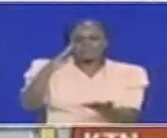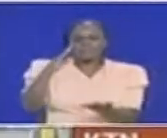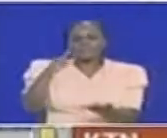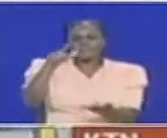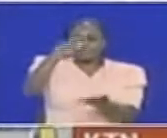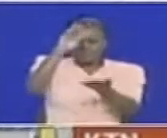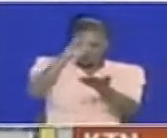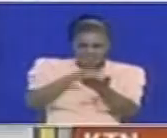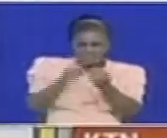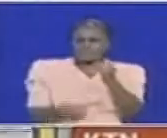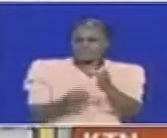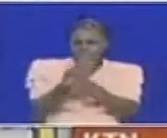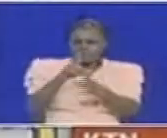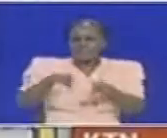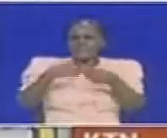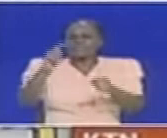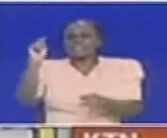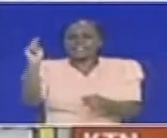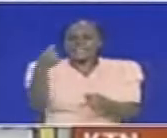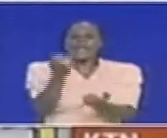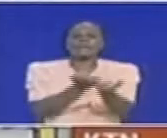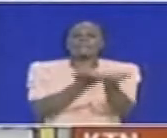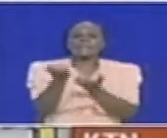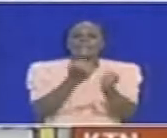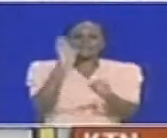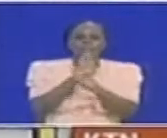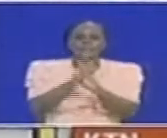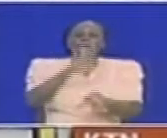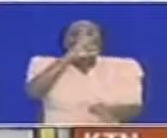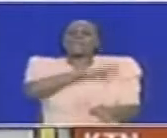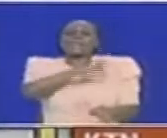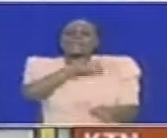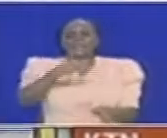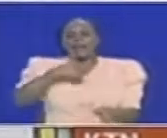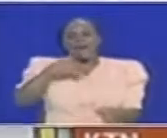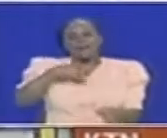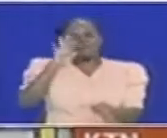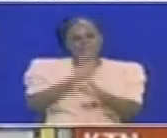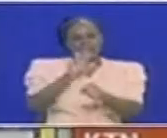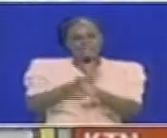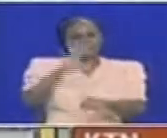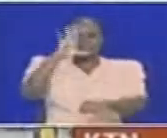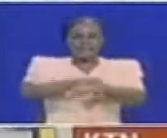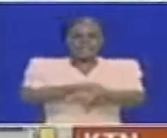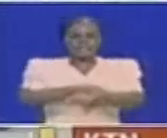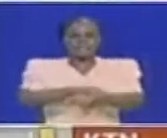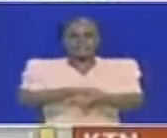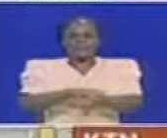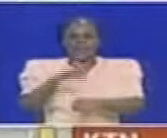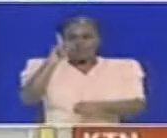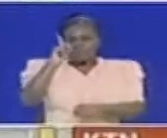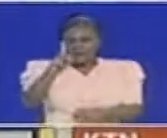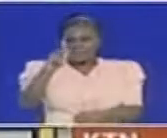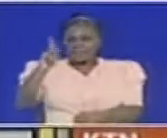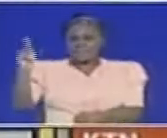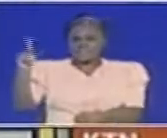Uvumbuzi ambao si haba umewapatia baadhi ya Wakenya biashara. Iko na faida sana. Tunapata kilo ya mifupa